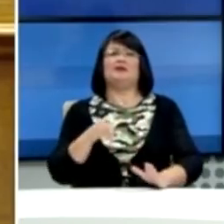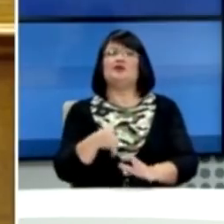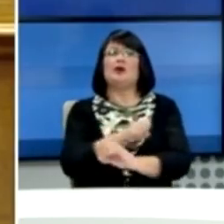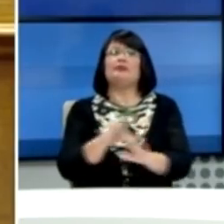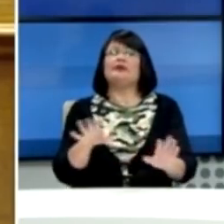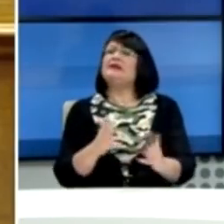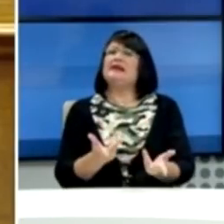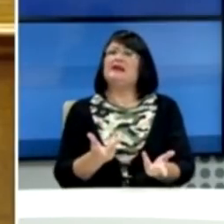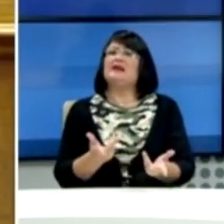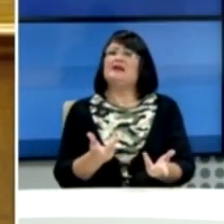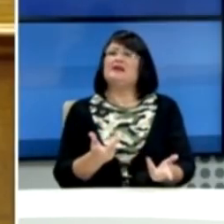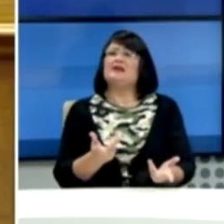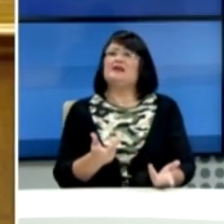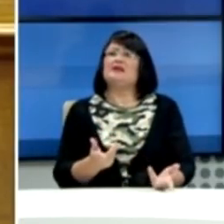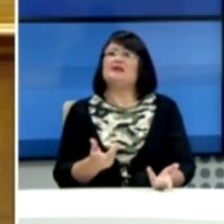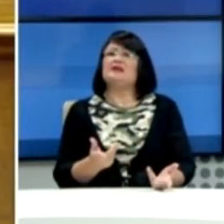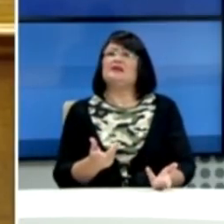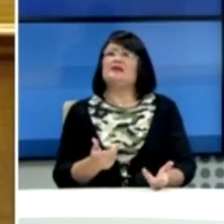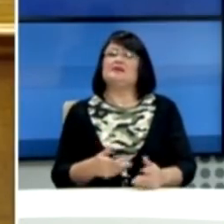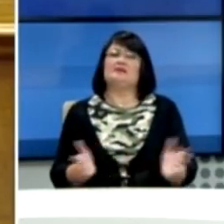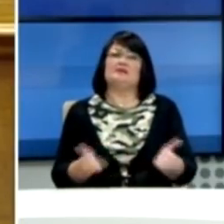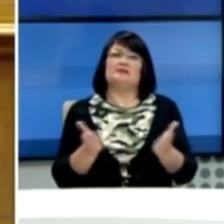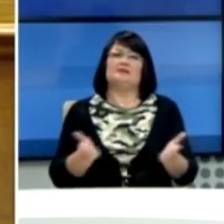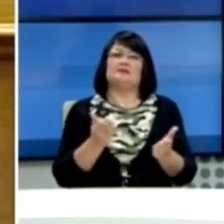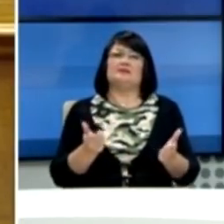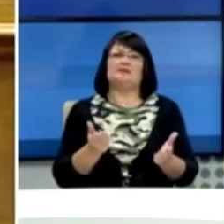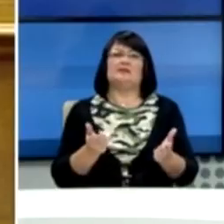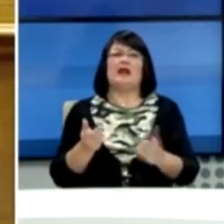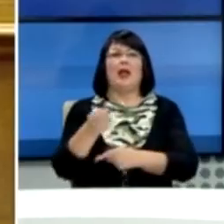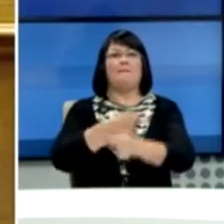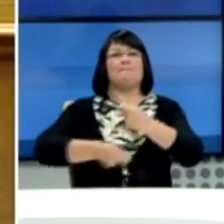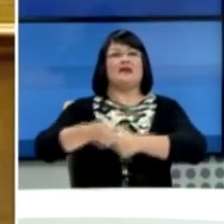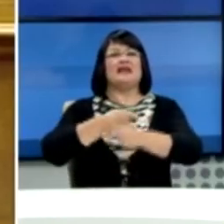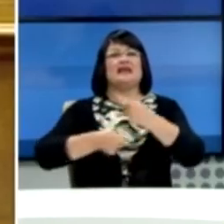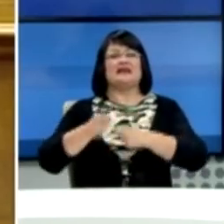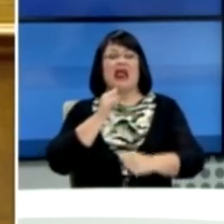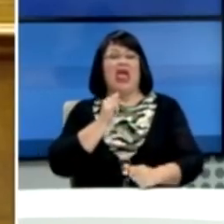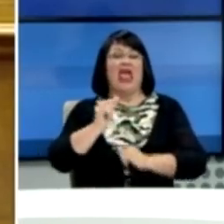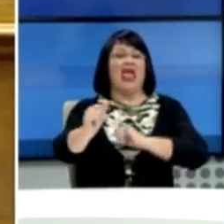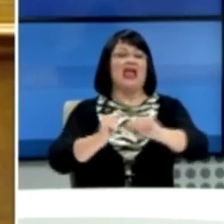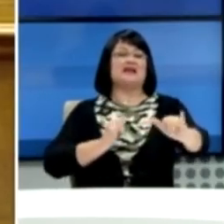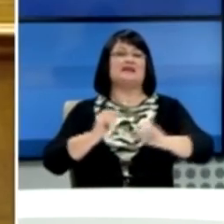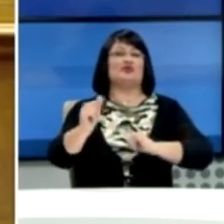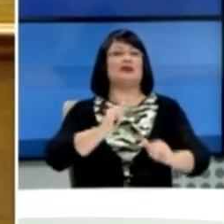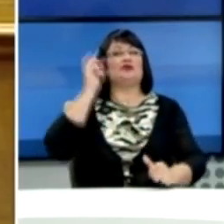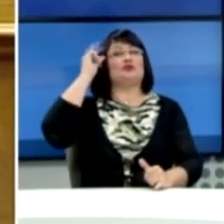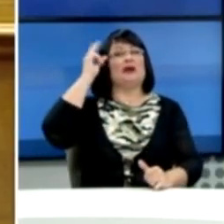είναι ότι ήδη φουλάρουν οι μηχανές για νέα επιχειρηματικά σχέδια για την εξαποστάσεως εκπαίδευση στα